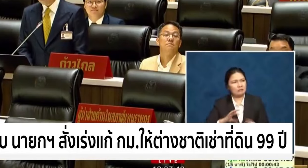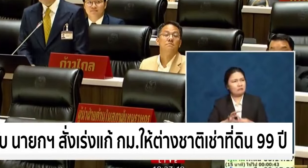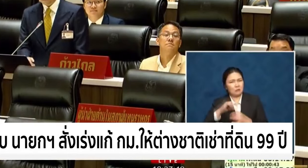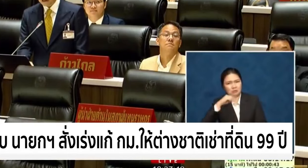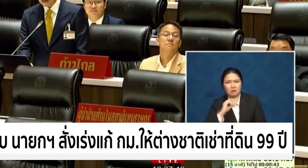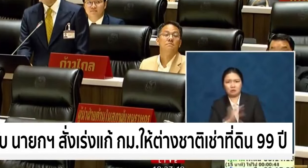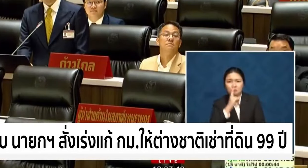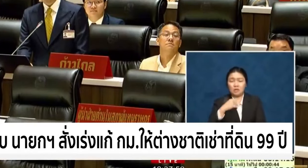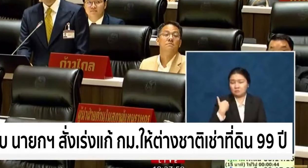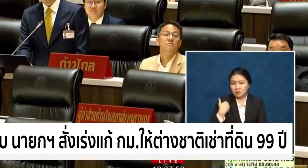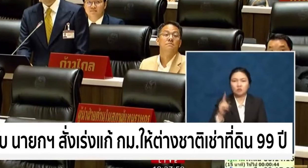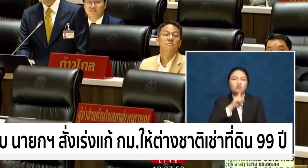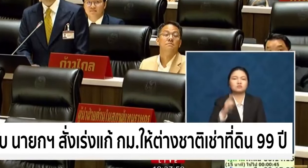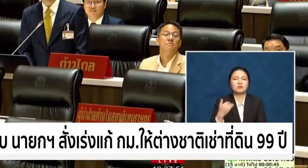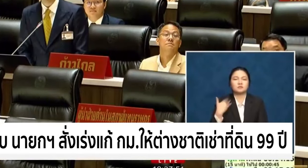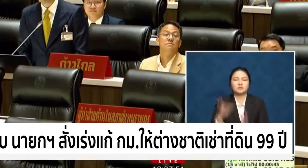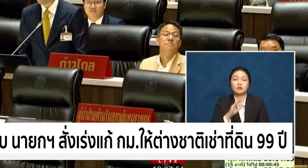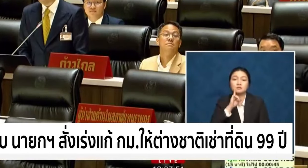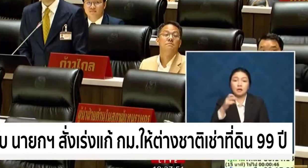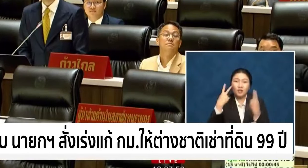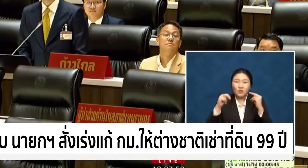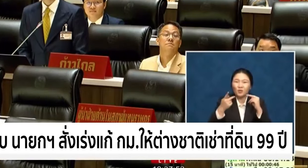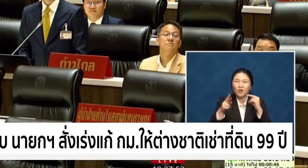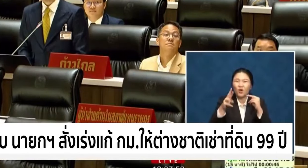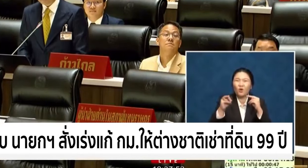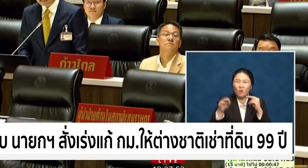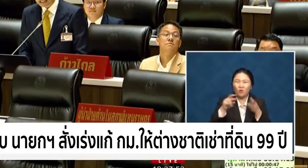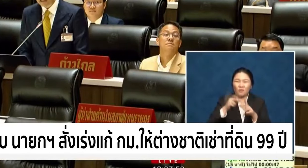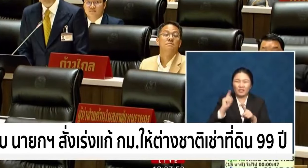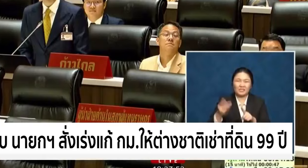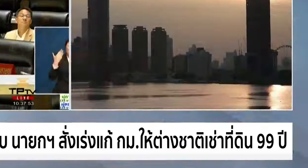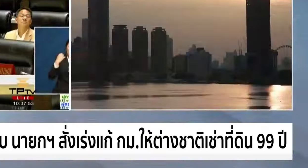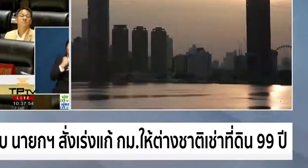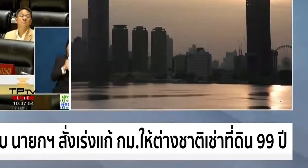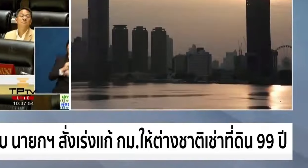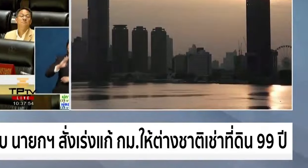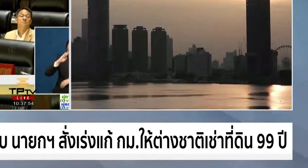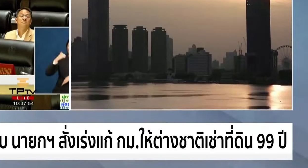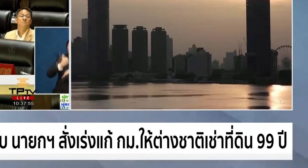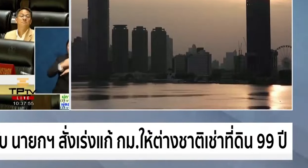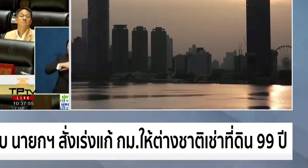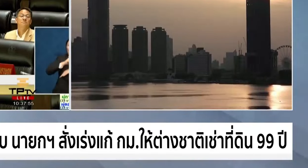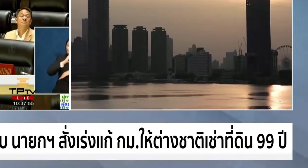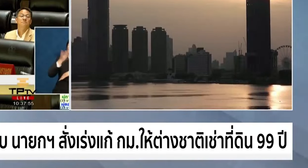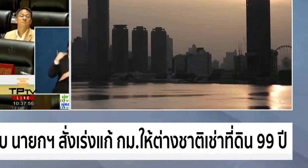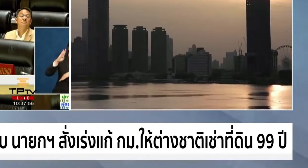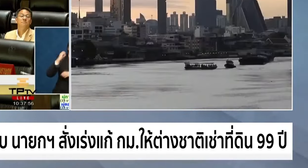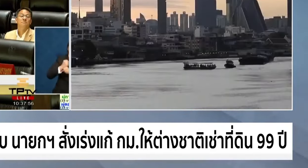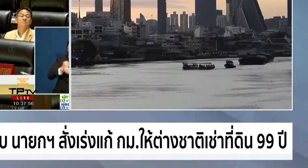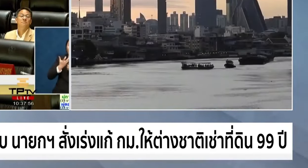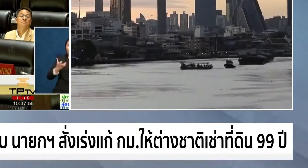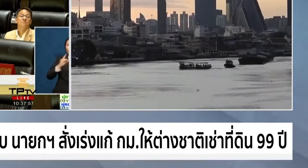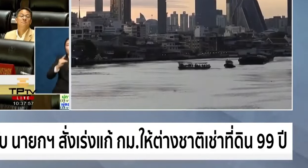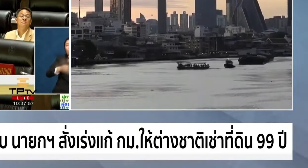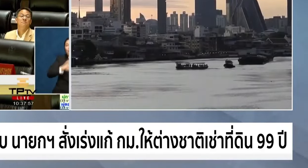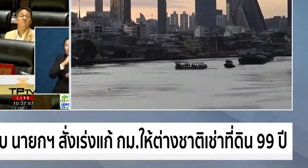ลี่ยงข้อครหาเรื่องผลประโยชน์ทับซ้อนหรือไม่พอนายกเศรษฐาไม่มาตอบคำถามคนที่ตอบก็เลยกลายเป็นคุณชาดาไทเศษ